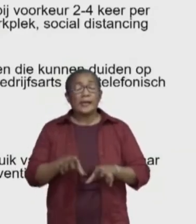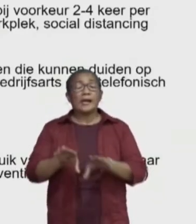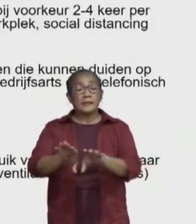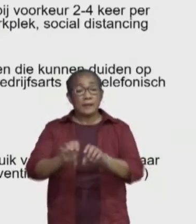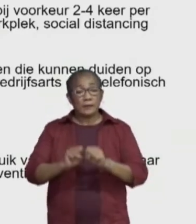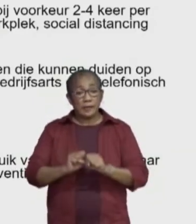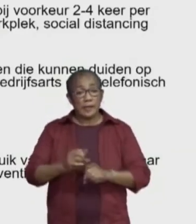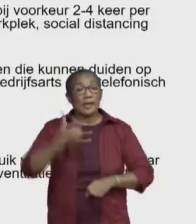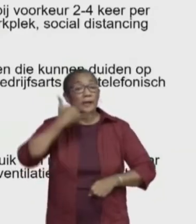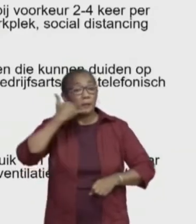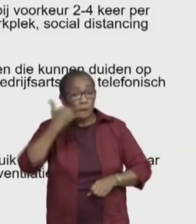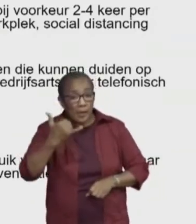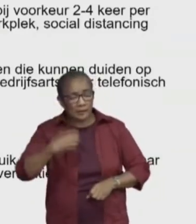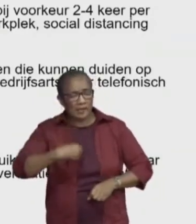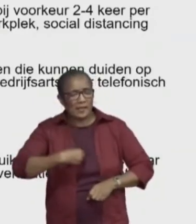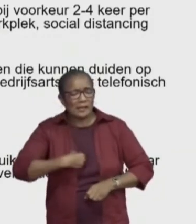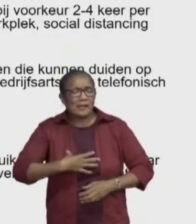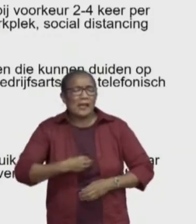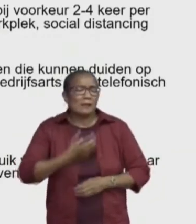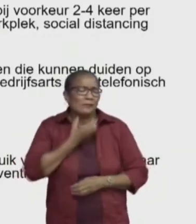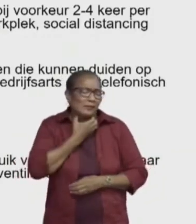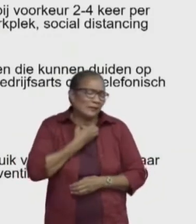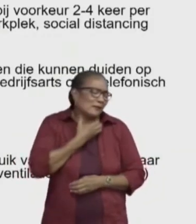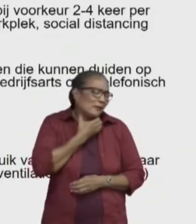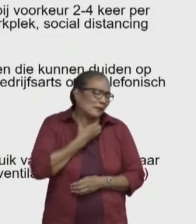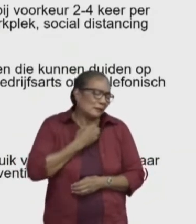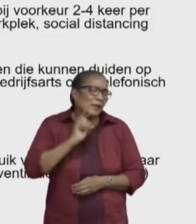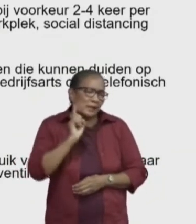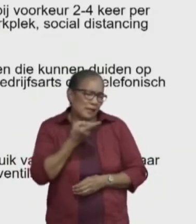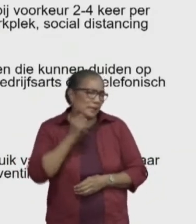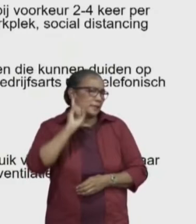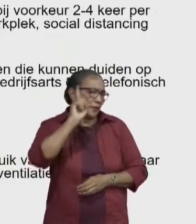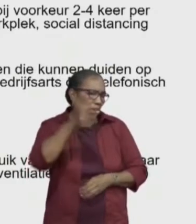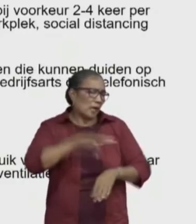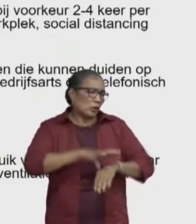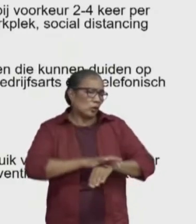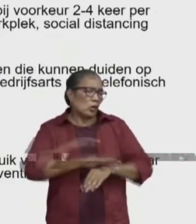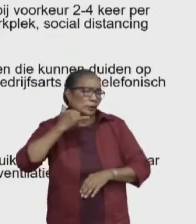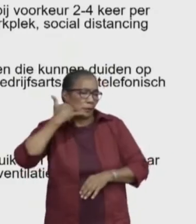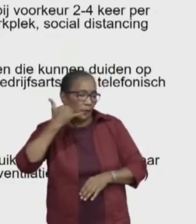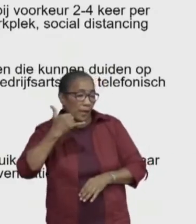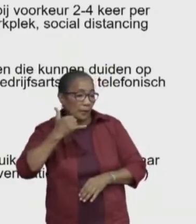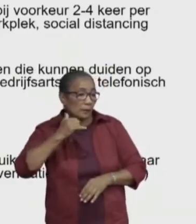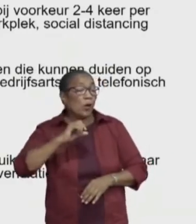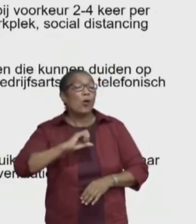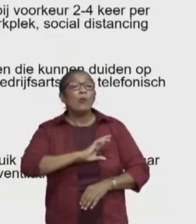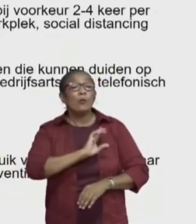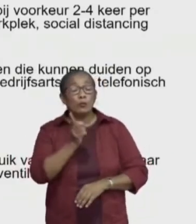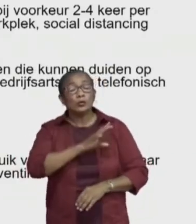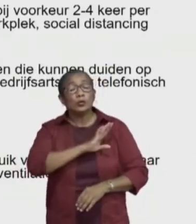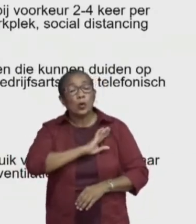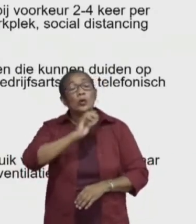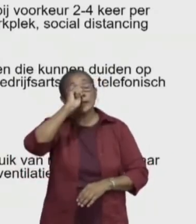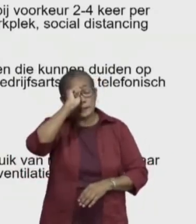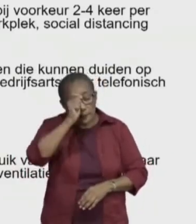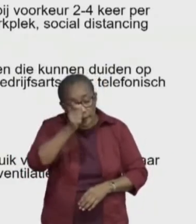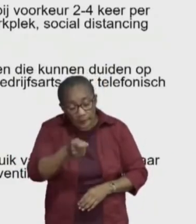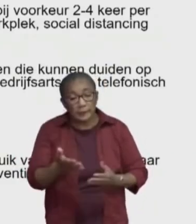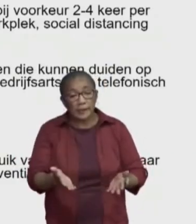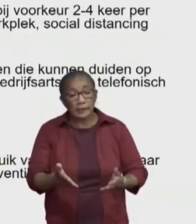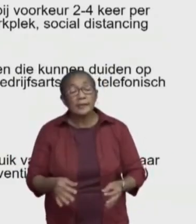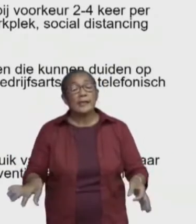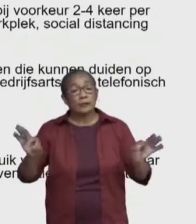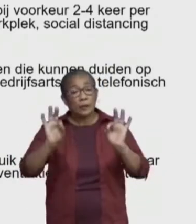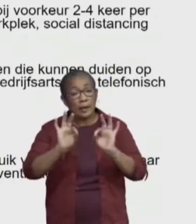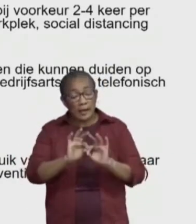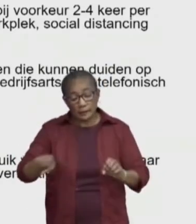als hij belt en zegt ik voel me grieperig, ik wil eerst de arts bellen, dat u dat ook respecteert. Dat is in het belang van de werknemer,